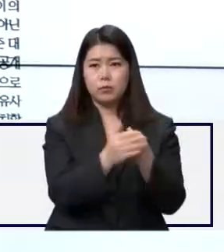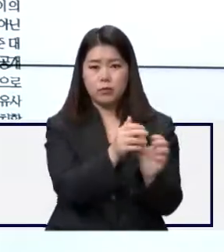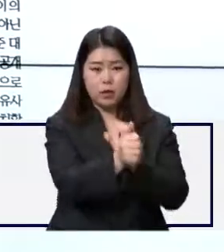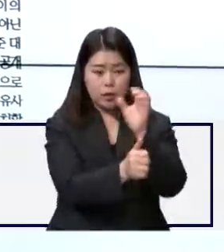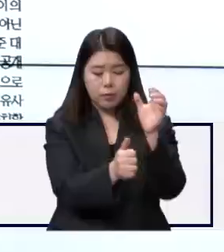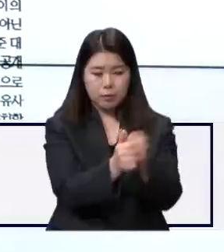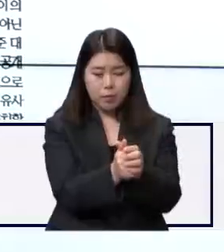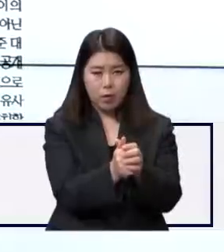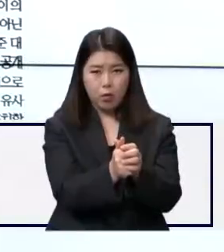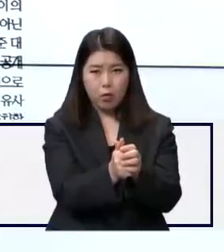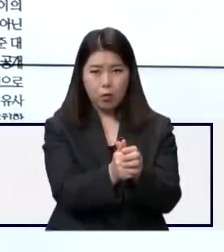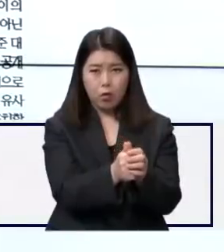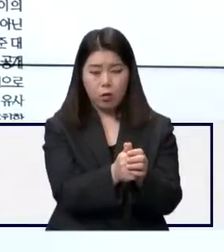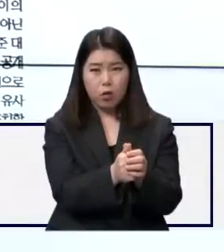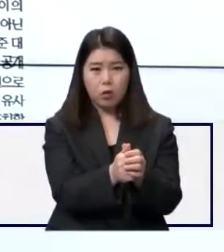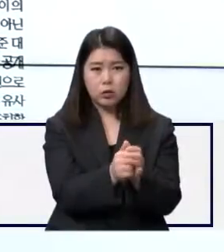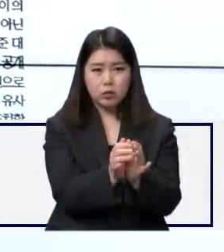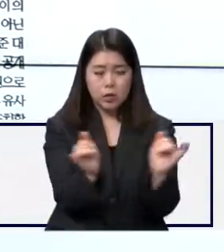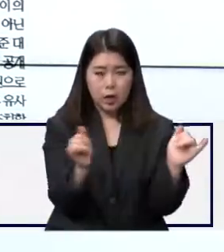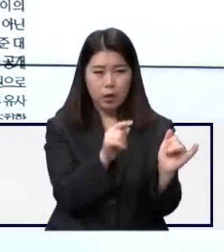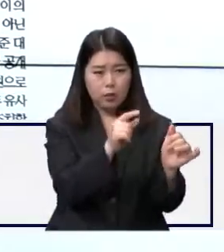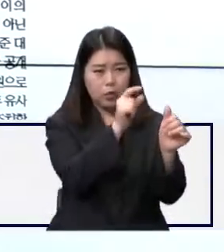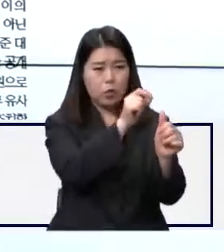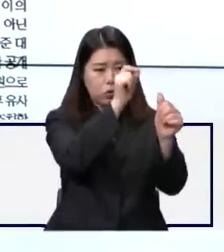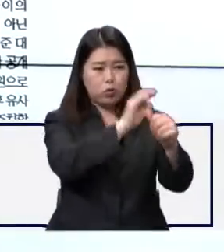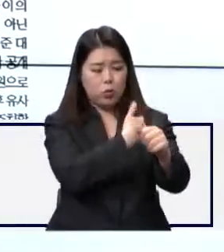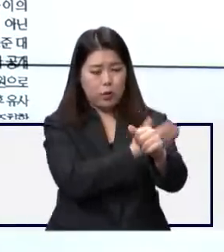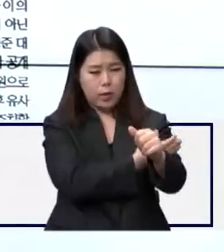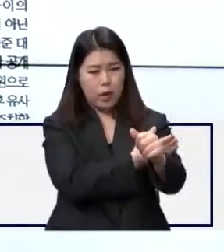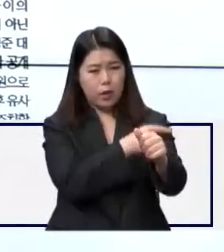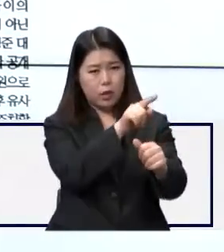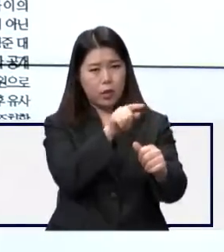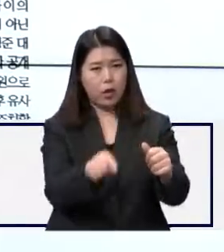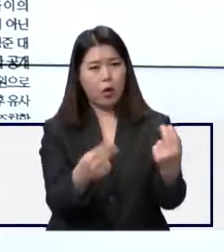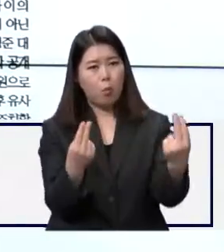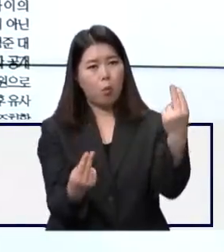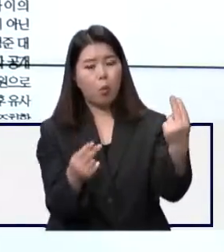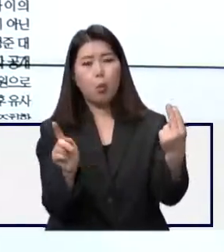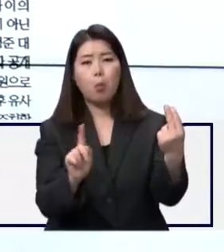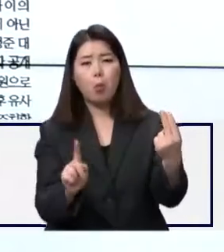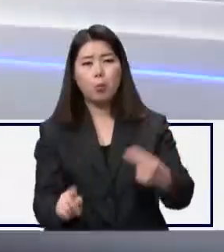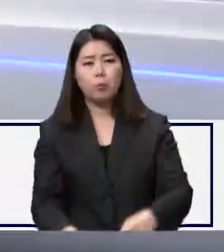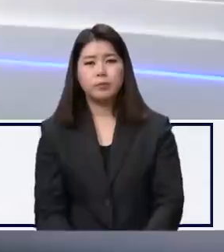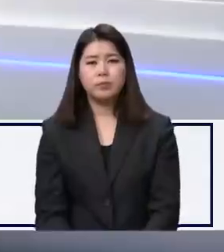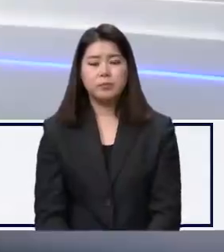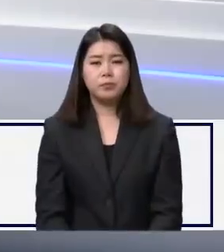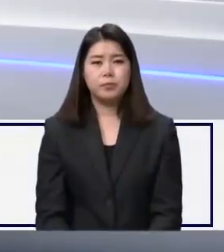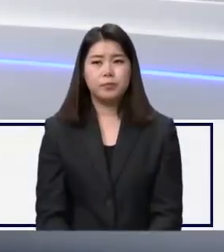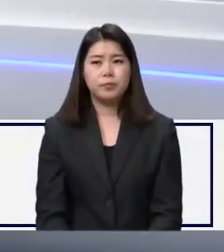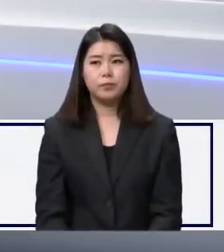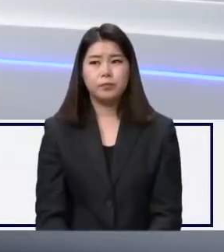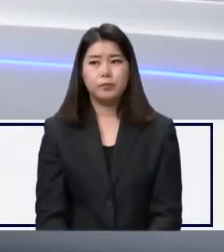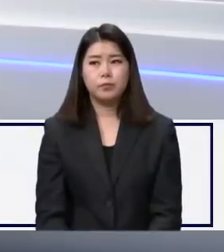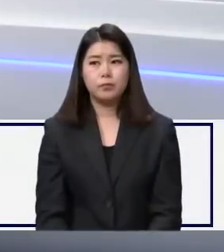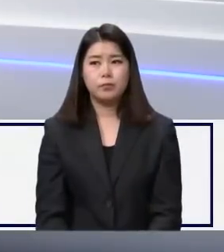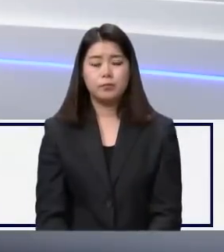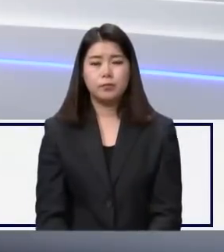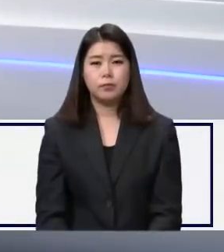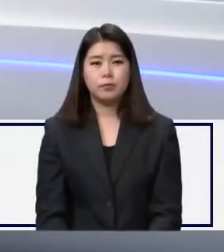선출 권한을 앞서지 못한다 하나 둘 셋 요거 한번 해보겠습니다